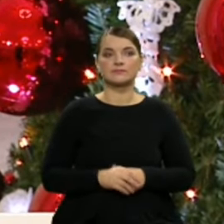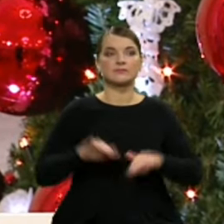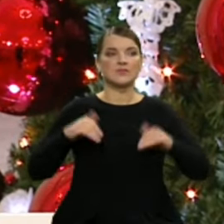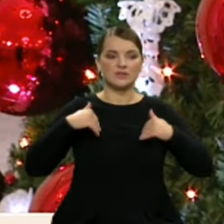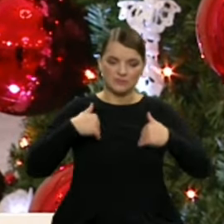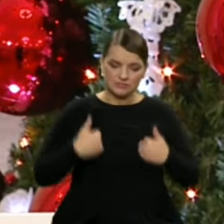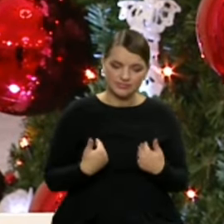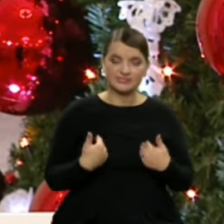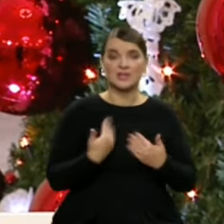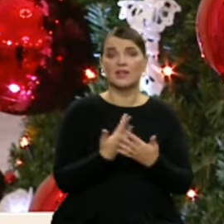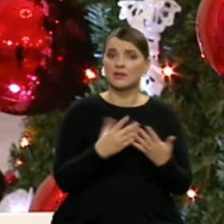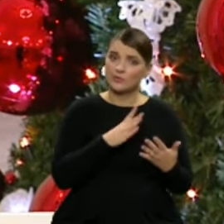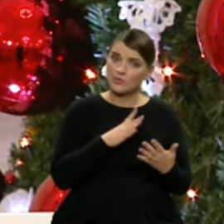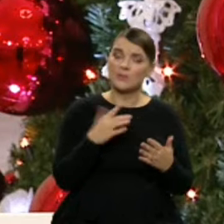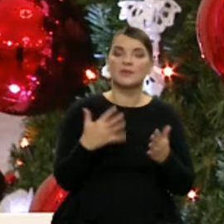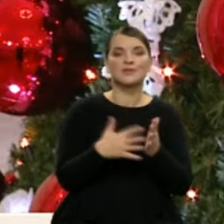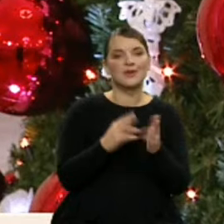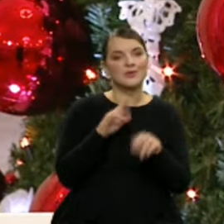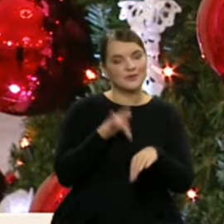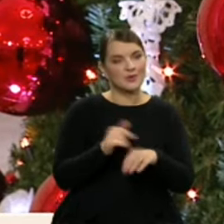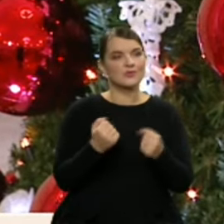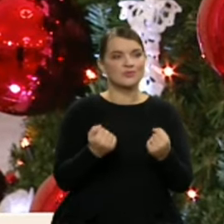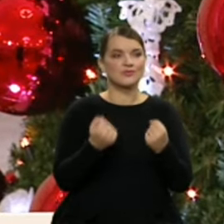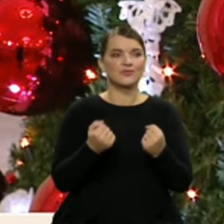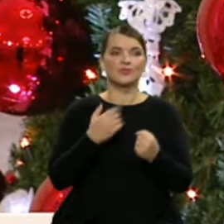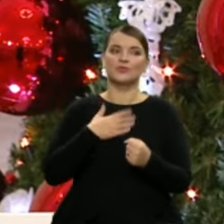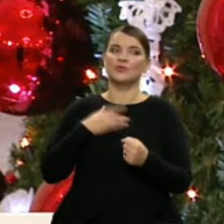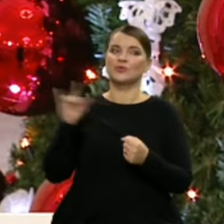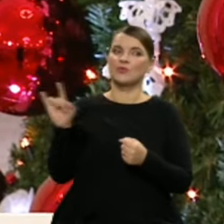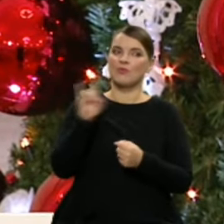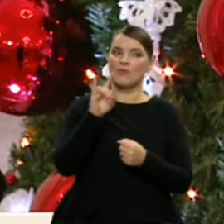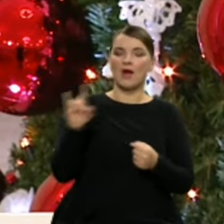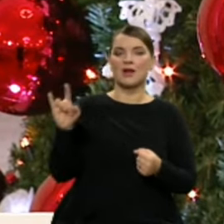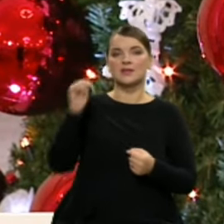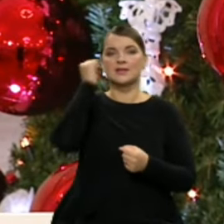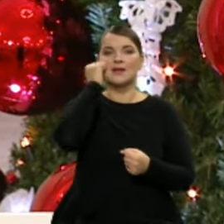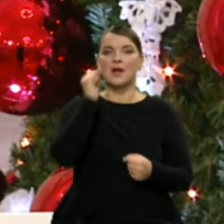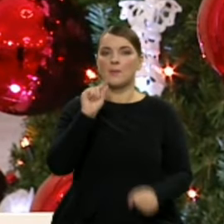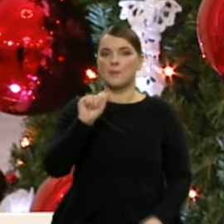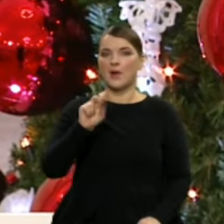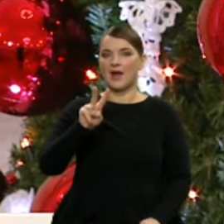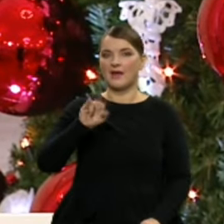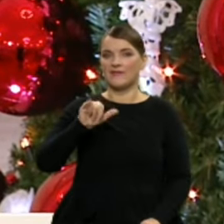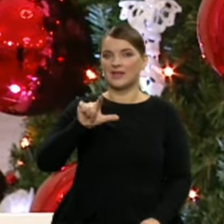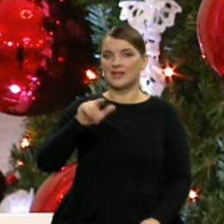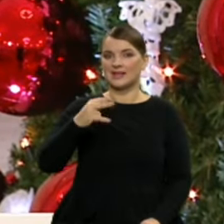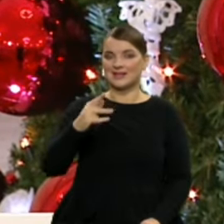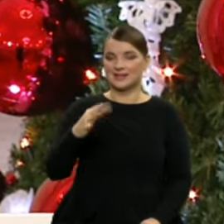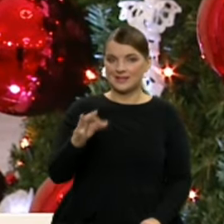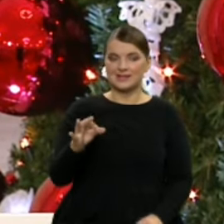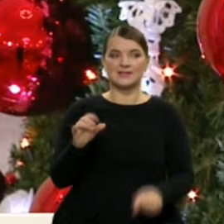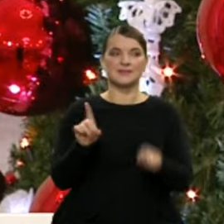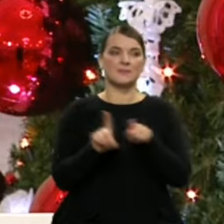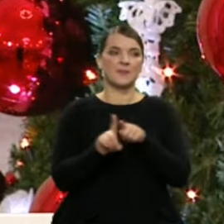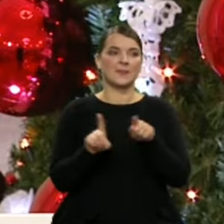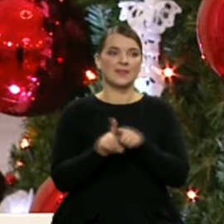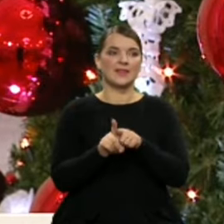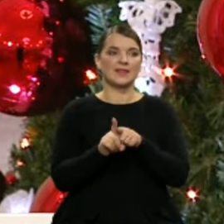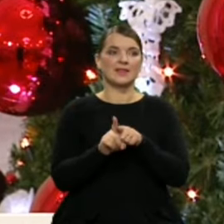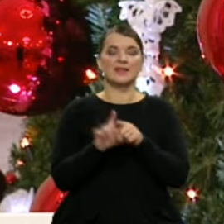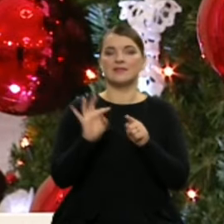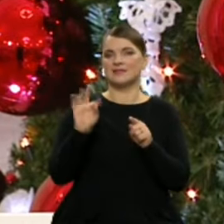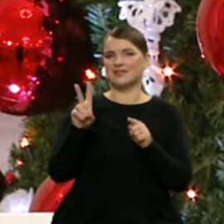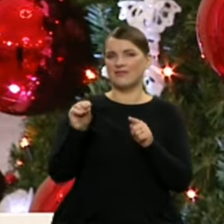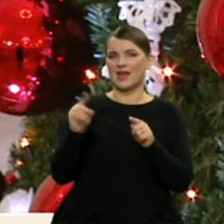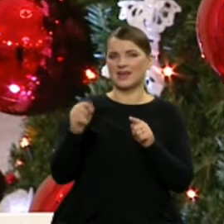nusivylimuose. Dėkoju bažnyčiai mūsų Pavilnio ir parapijai ir Tiberiados bendruomeniai,